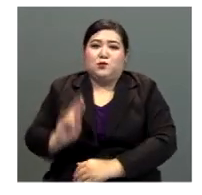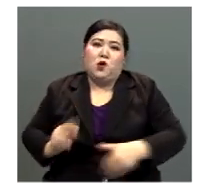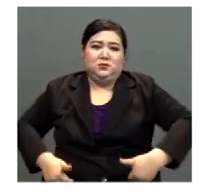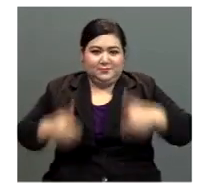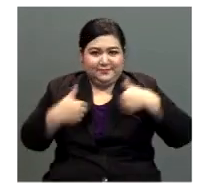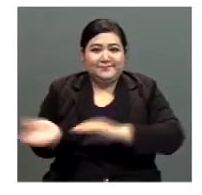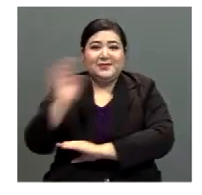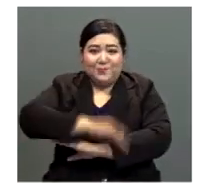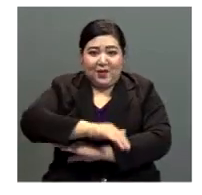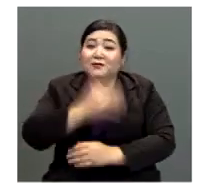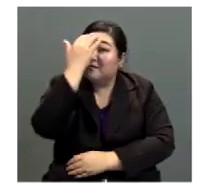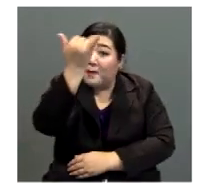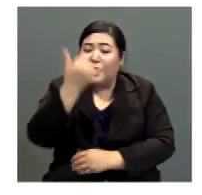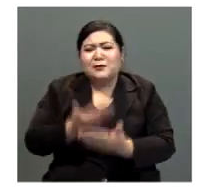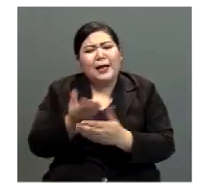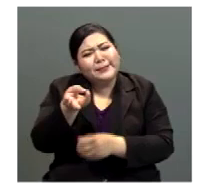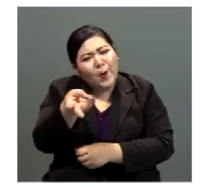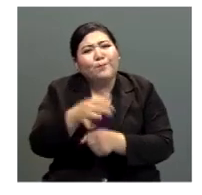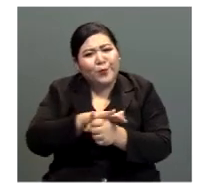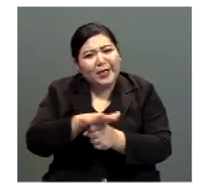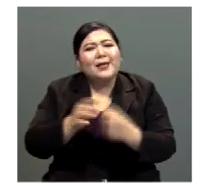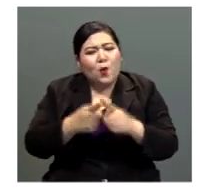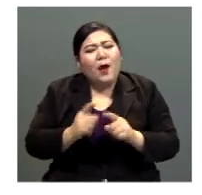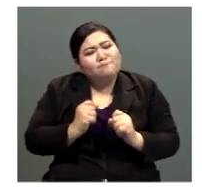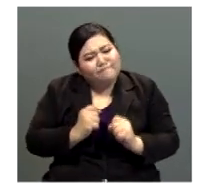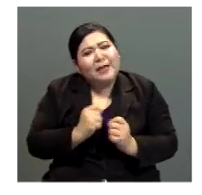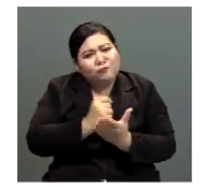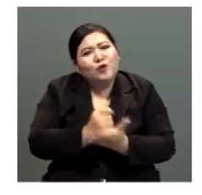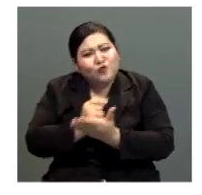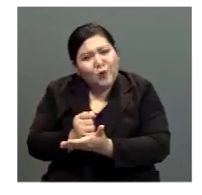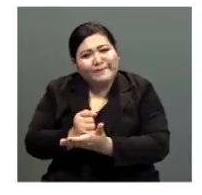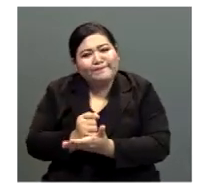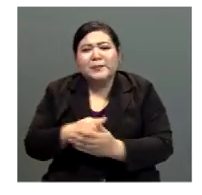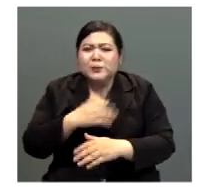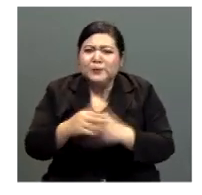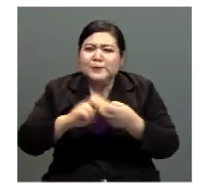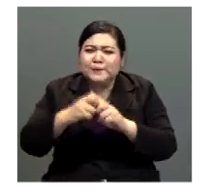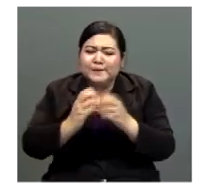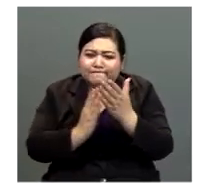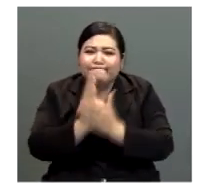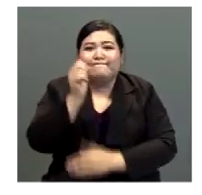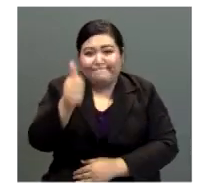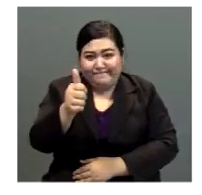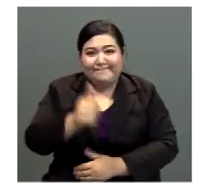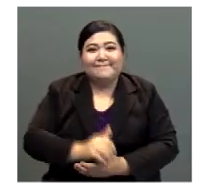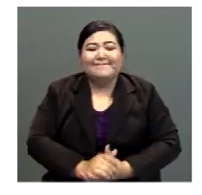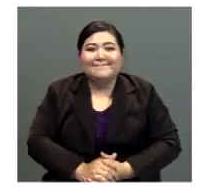ำวันแม้ว่าจะไม่มากแต่ก็เป็นการช่วยการประคับประคองให้ผ่านพ้นวิกฤตนี้ไปด้วยกัน